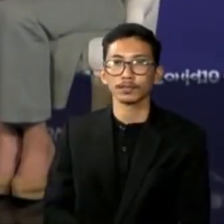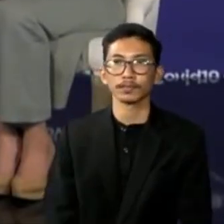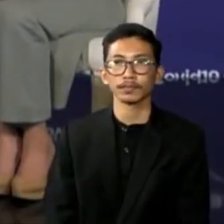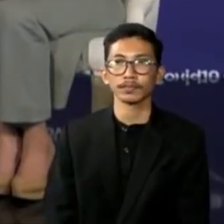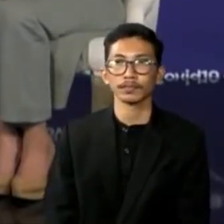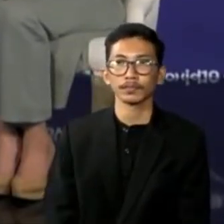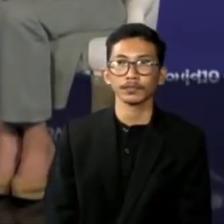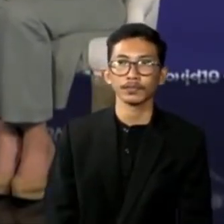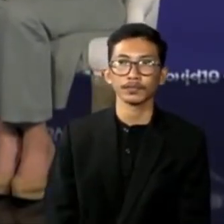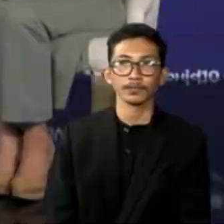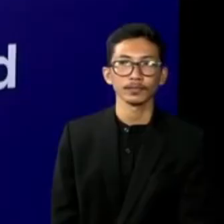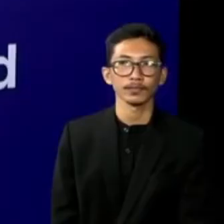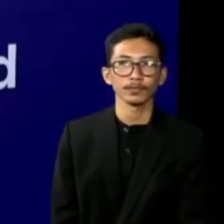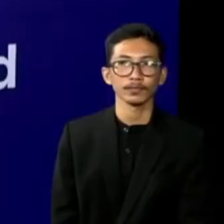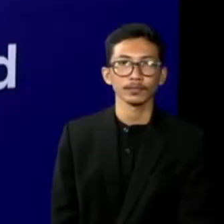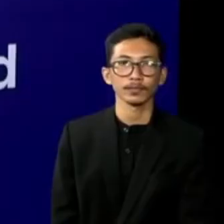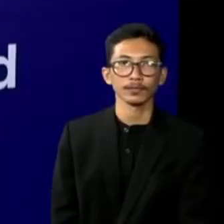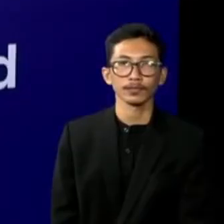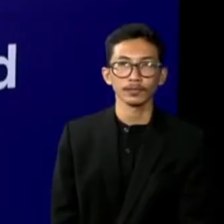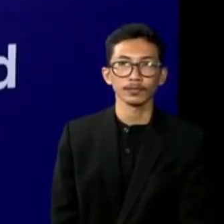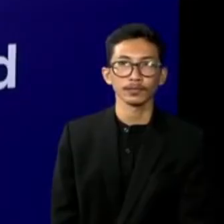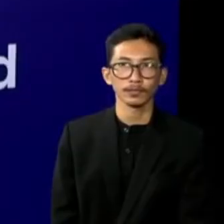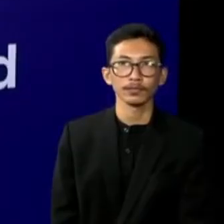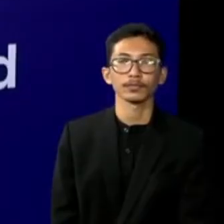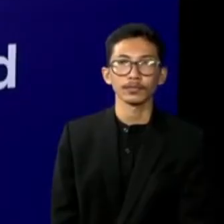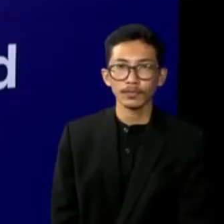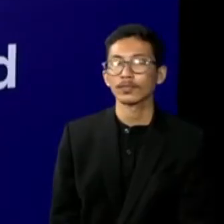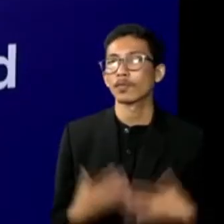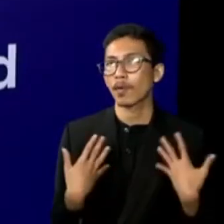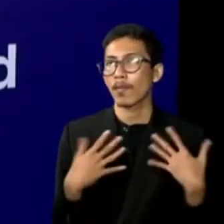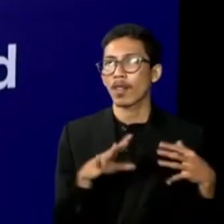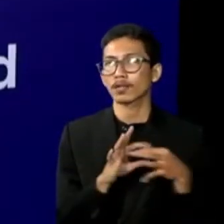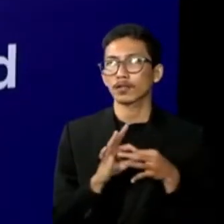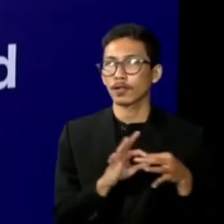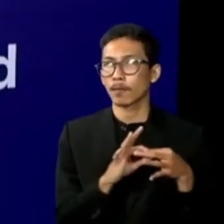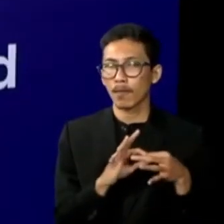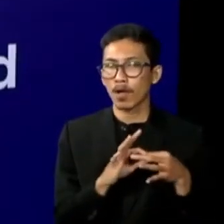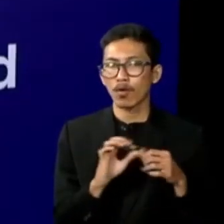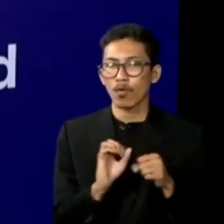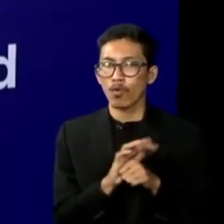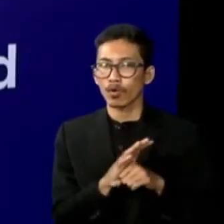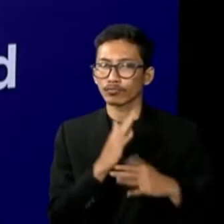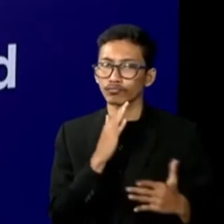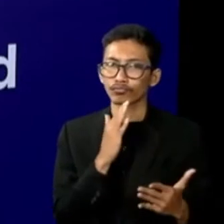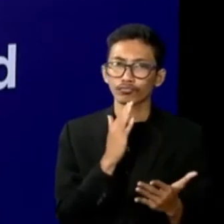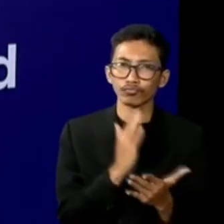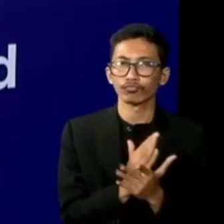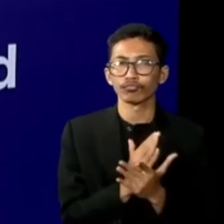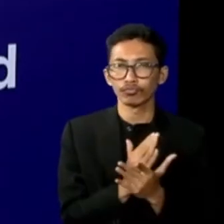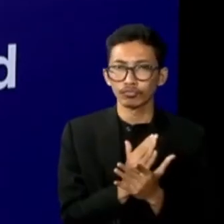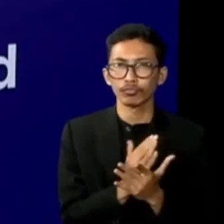rapper akhirnya ini kerjasama Seperti apa ya faktor yang perlu dilakukan oleh pihak-pihak terkait ini supaya pencegahan dengan 3t ini bisa berjalan